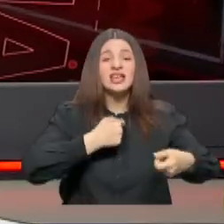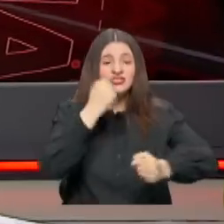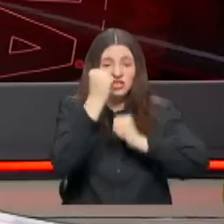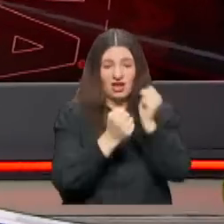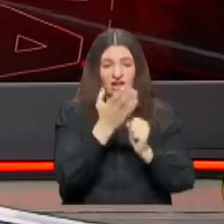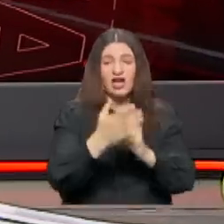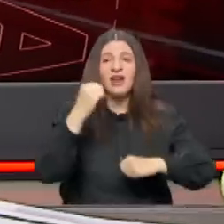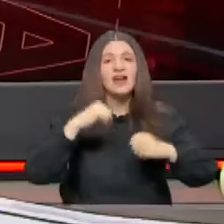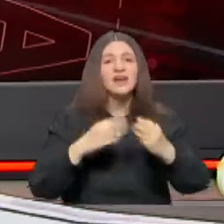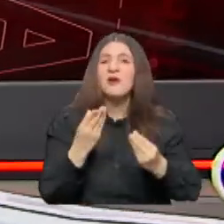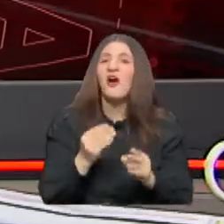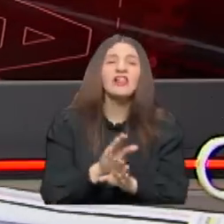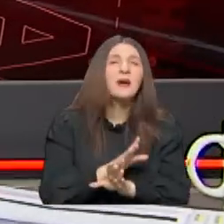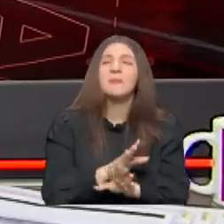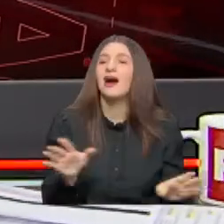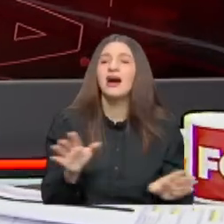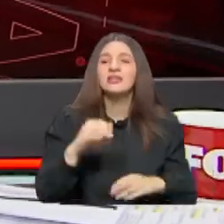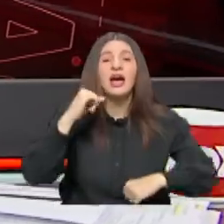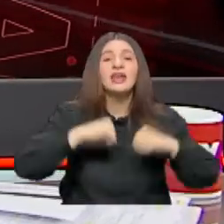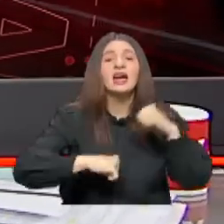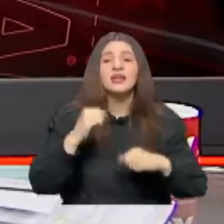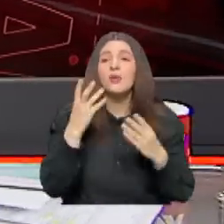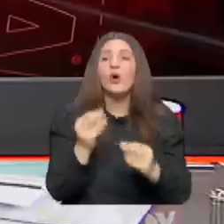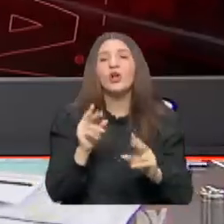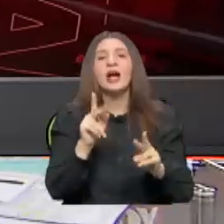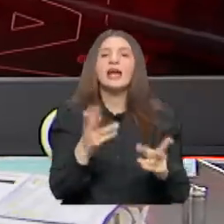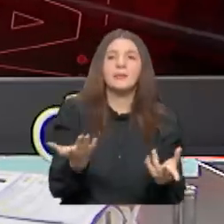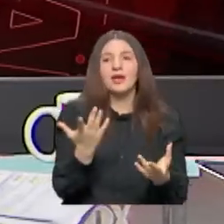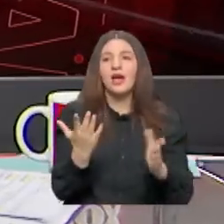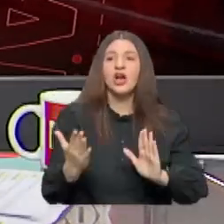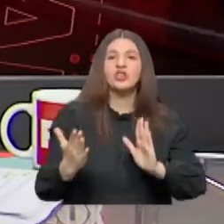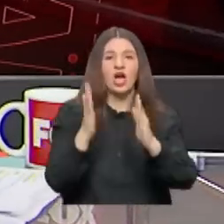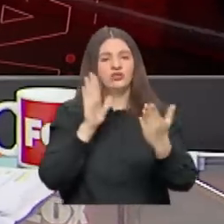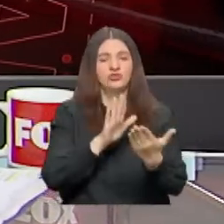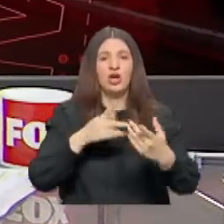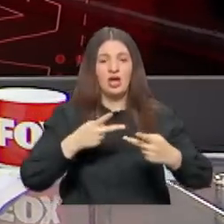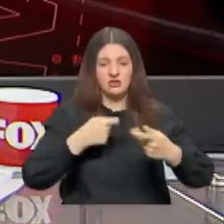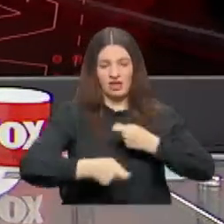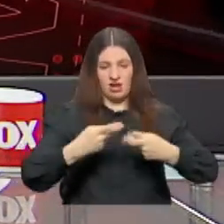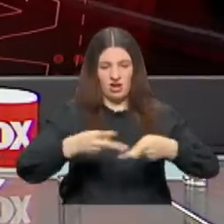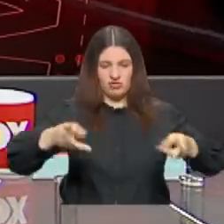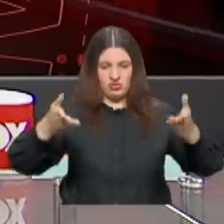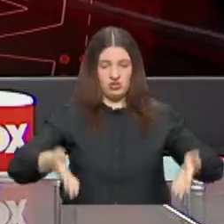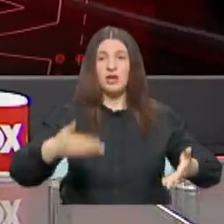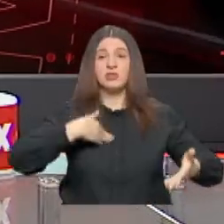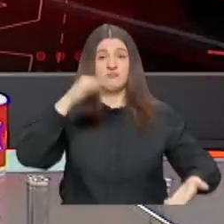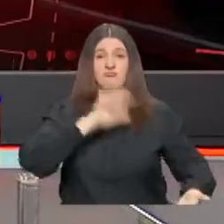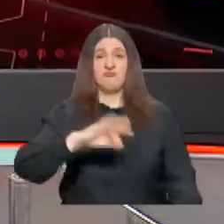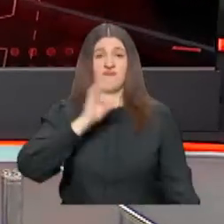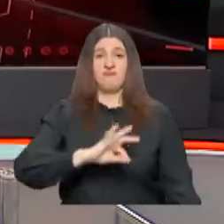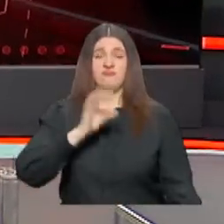sanayicisinin rakibi olamaz. Rakibi olur gibi karşılarına geçip tezgah açıyor. Sonra da diyor ki biz kar